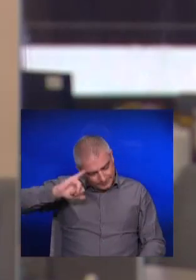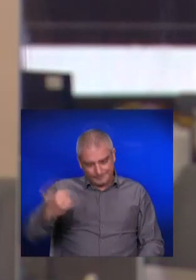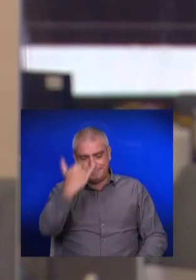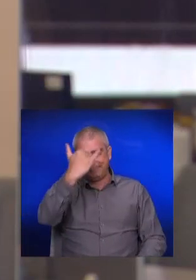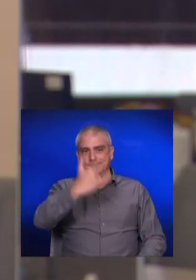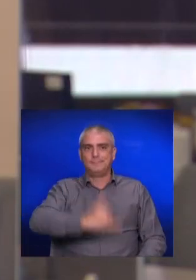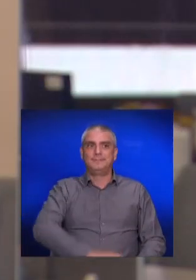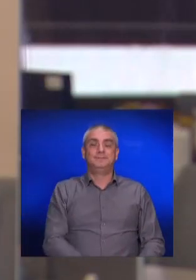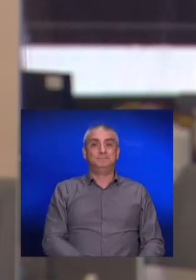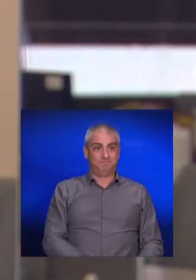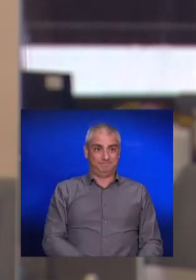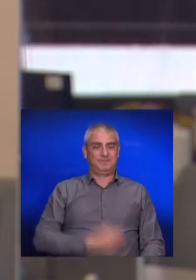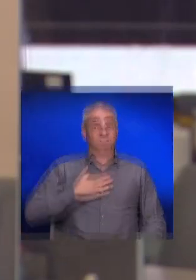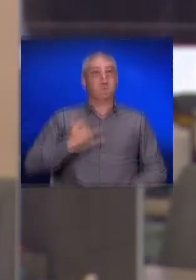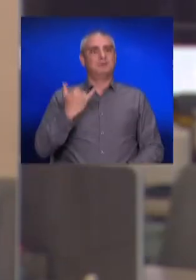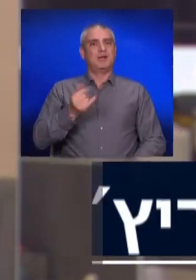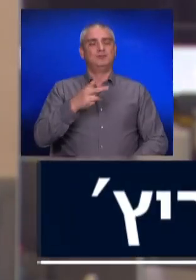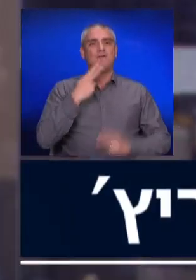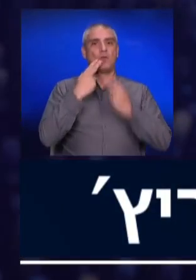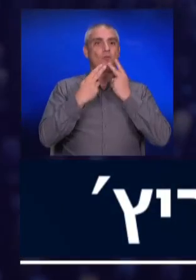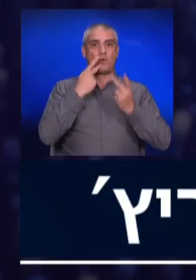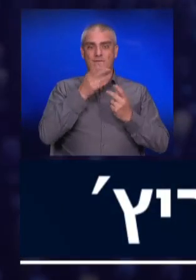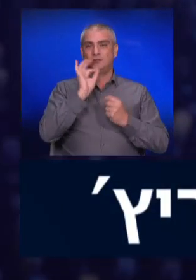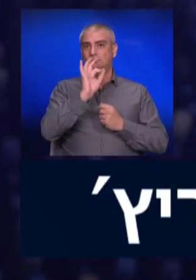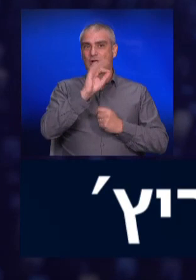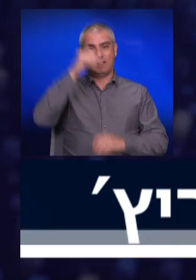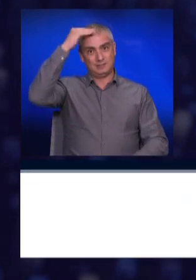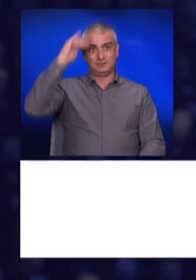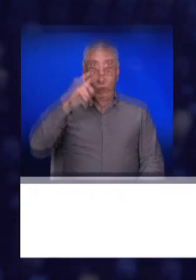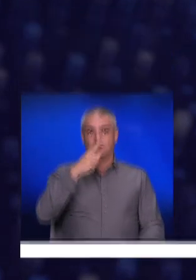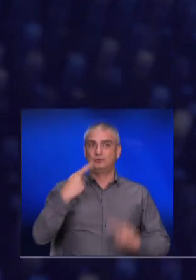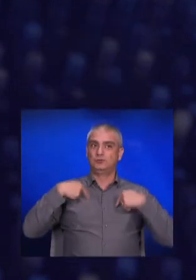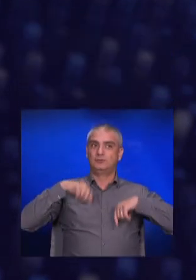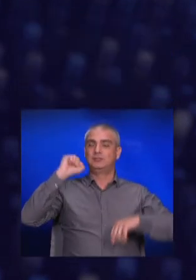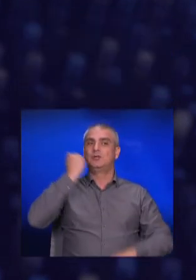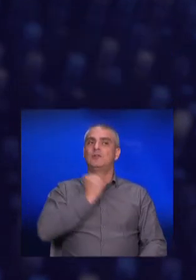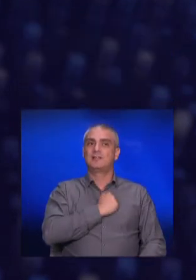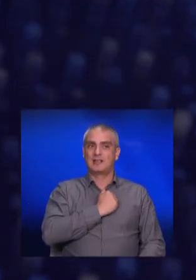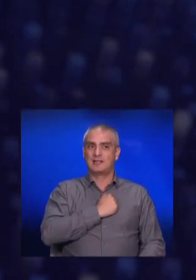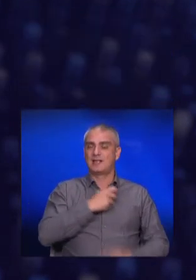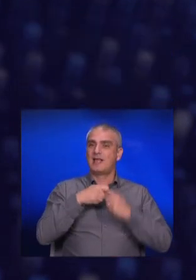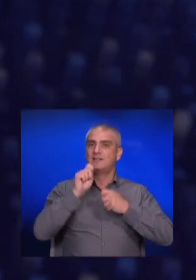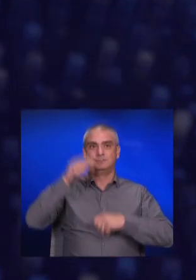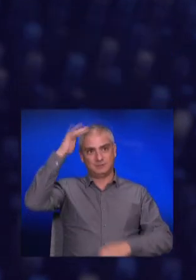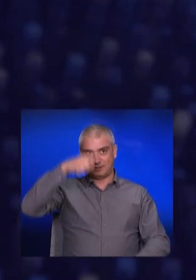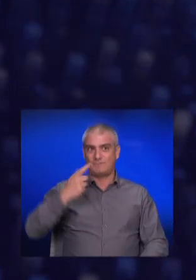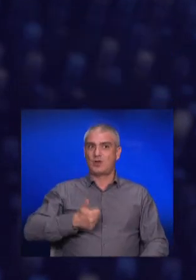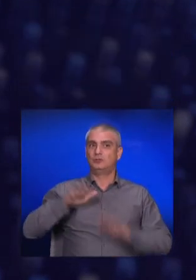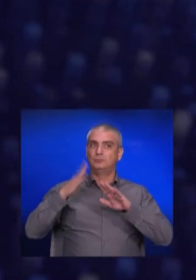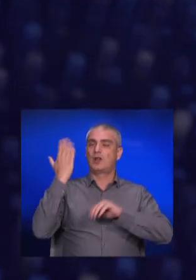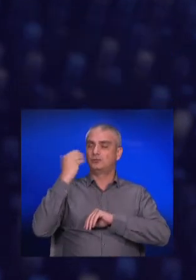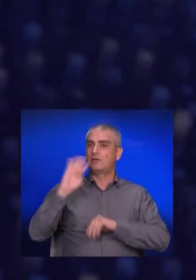ואנחנו רוצים להיות עכשיו עם התגובה מטעמו של סמוטריץ', יושב ראש הציונות הדתית חבר הכנסת סמוטריץ' וראש הממשלה לשעבר בנימין